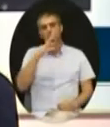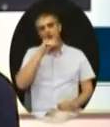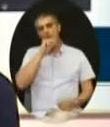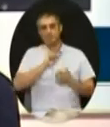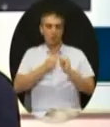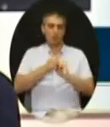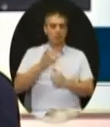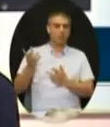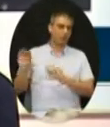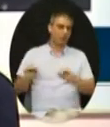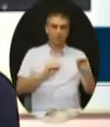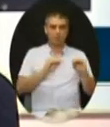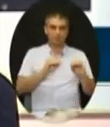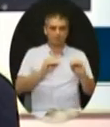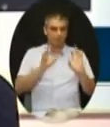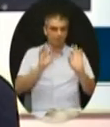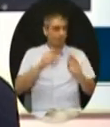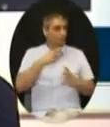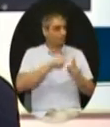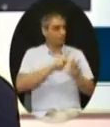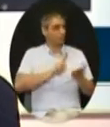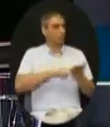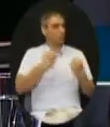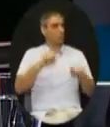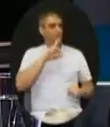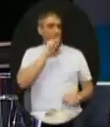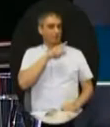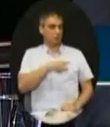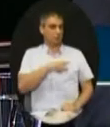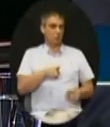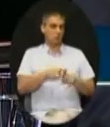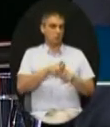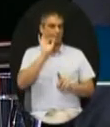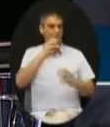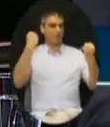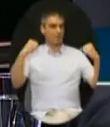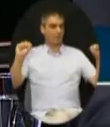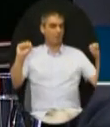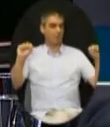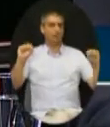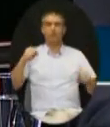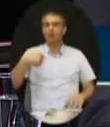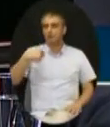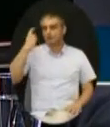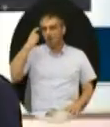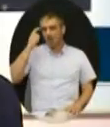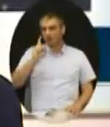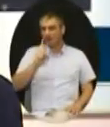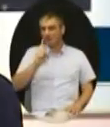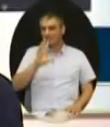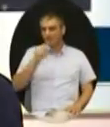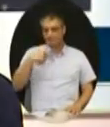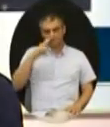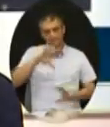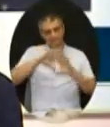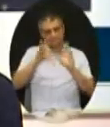או להגר או אלא באמת את אופי החברה. זה כאילו זכות, חופש הביטוי, זה כאילו פגיעה בדמוקרטיה? אני חושבת שאם